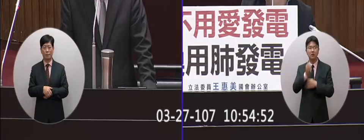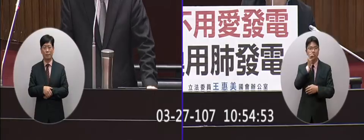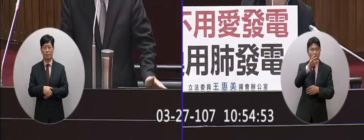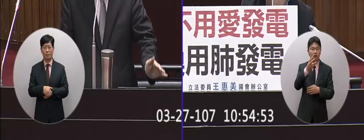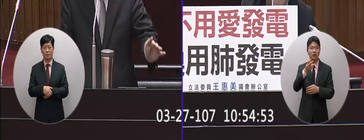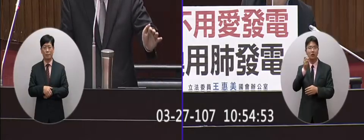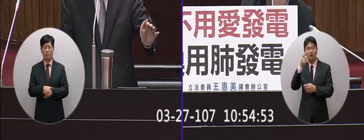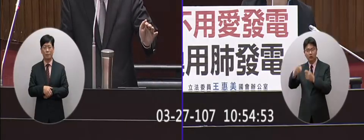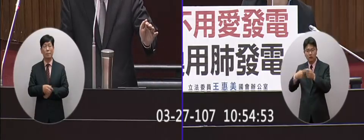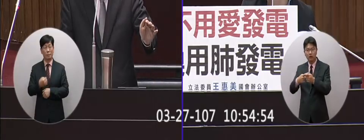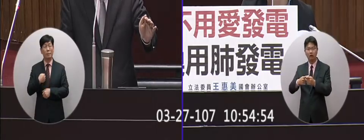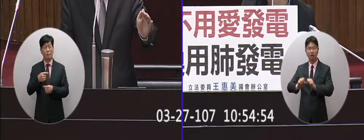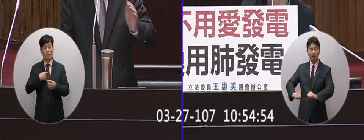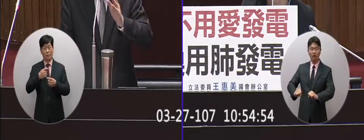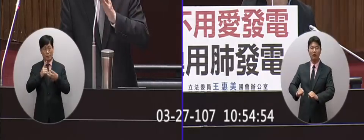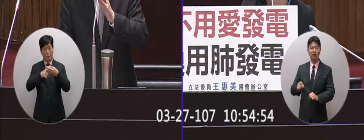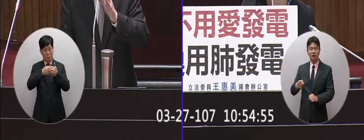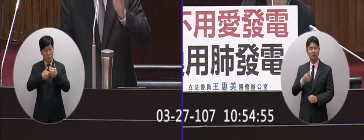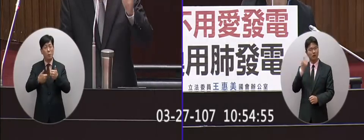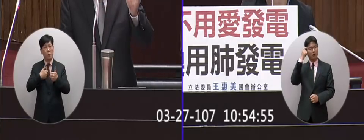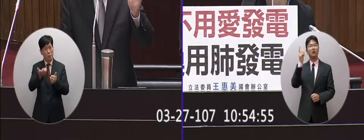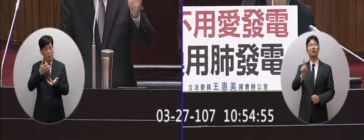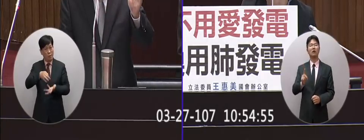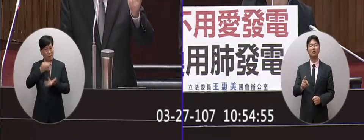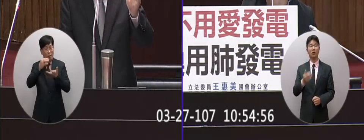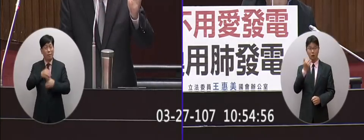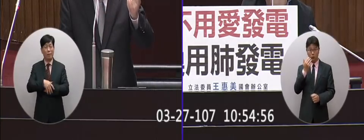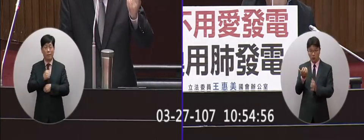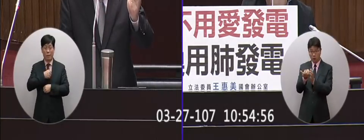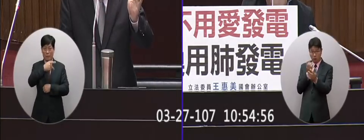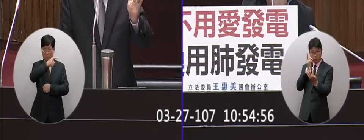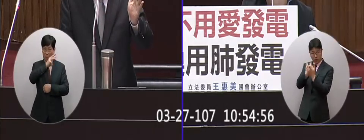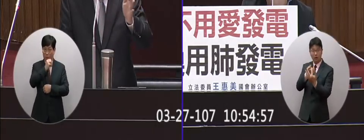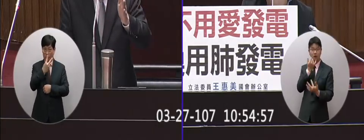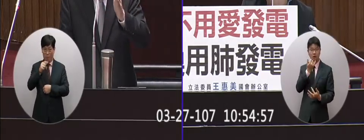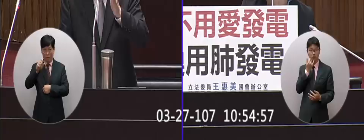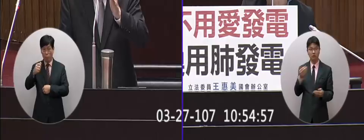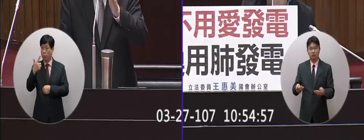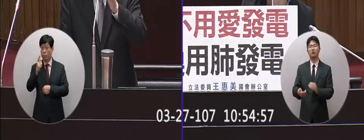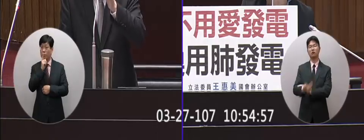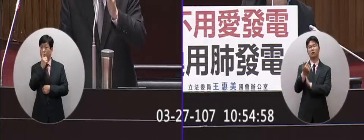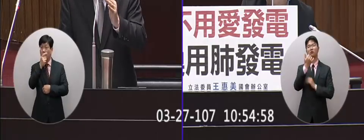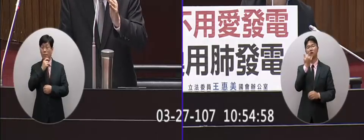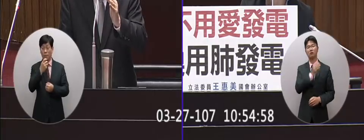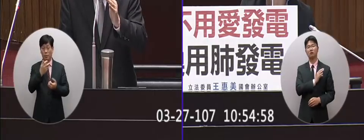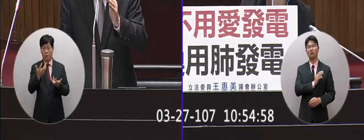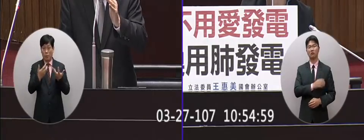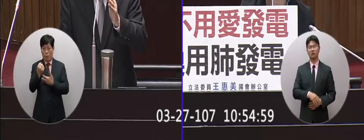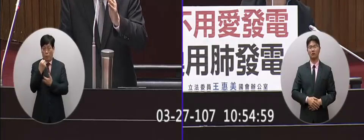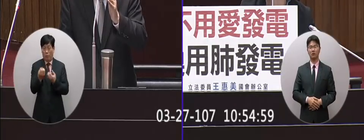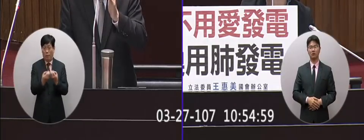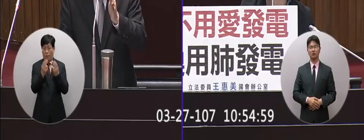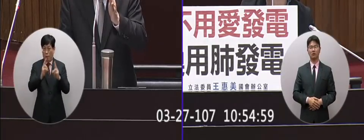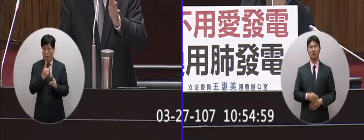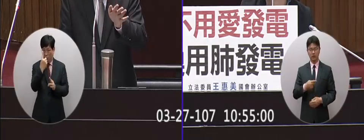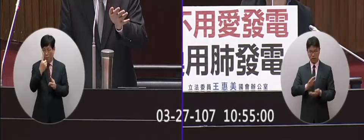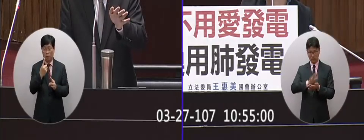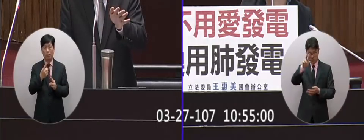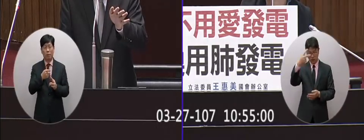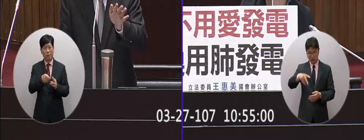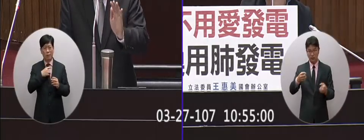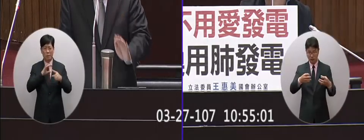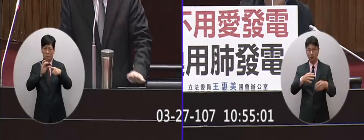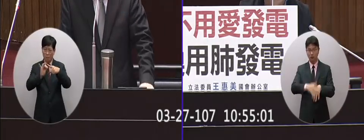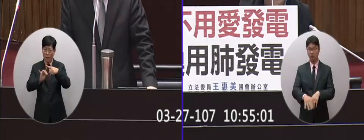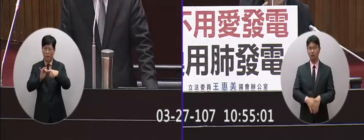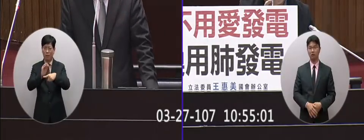能接受吗？ 这个 可是我们是有办法早期预防、早期治疗的。 PM2.5 不是只有火力发电， 我们后面会再讲。 火力发电才